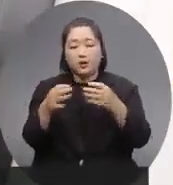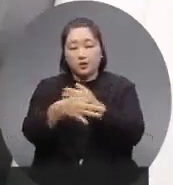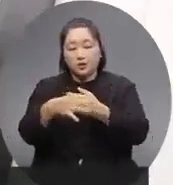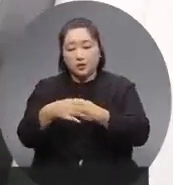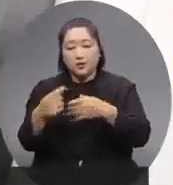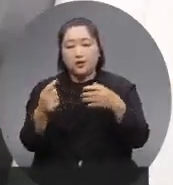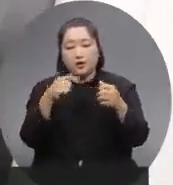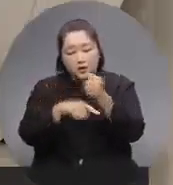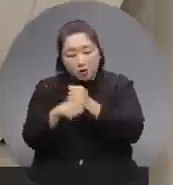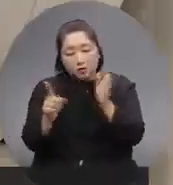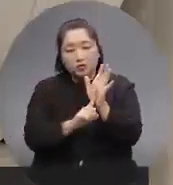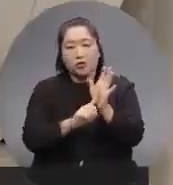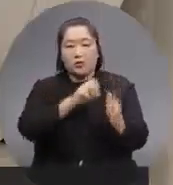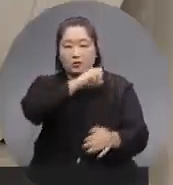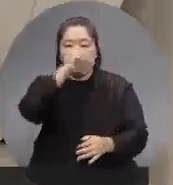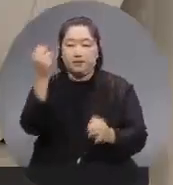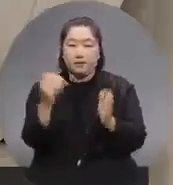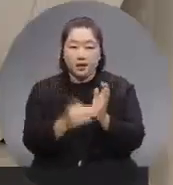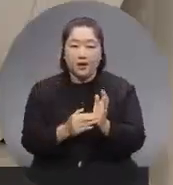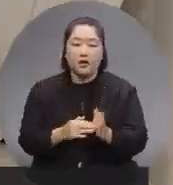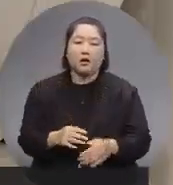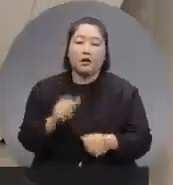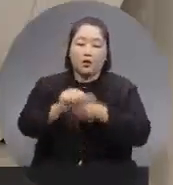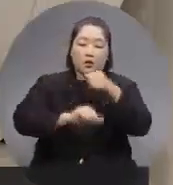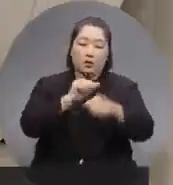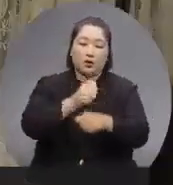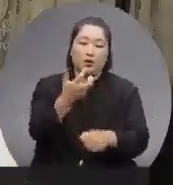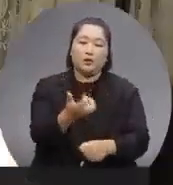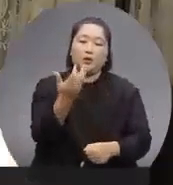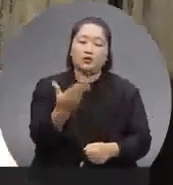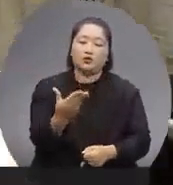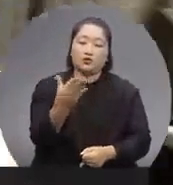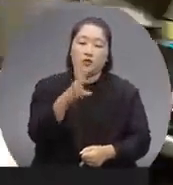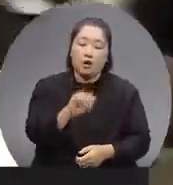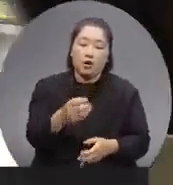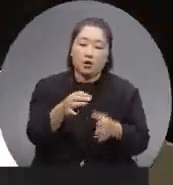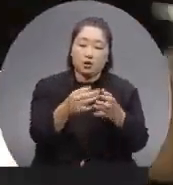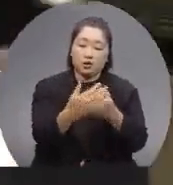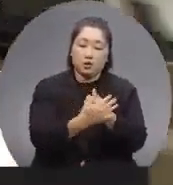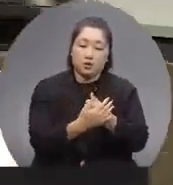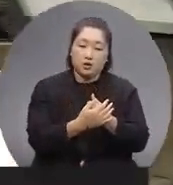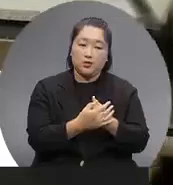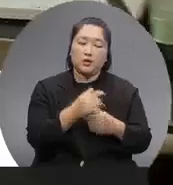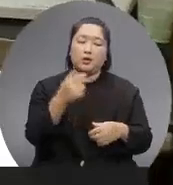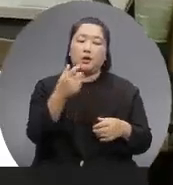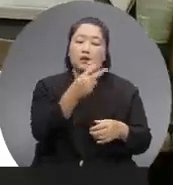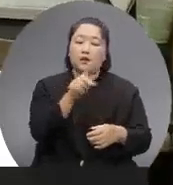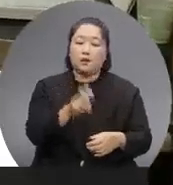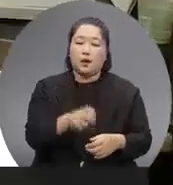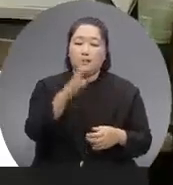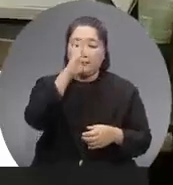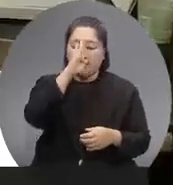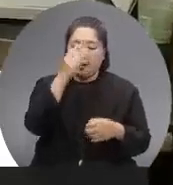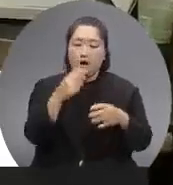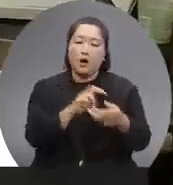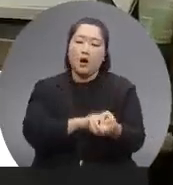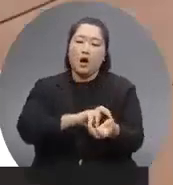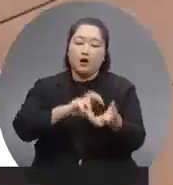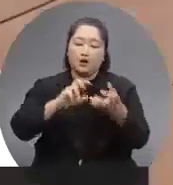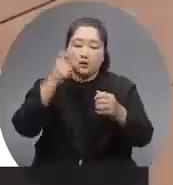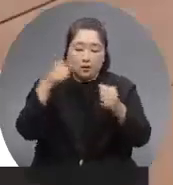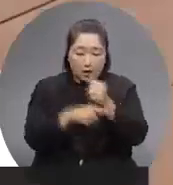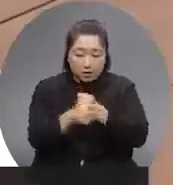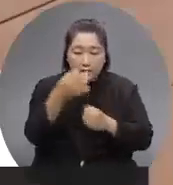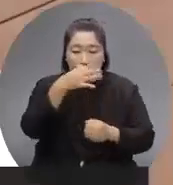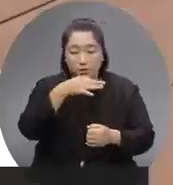공모에도 선정됐습니다. 5년간 89억 원을 지원받아 난치성 담적증후군 한약의 과학적 효능